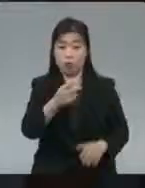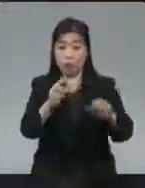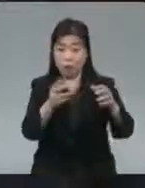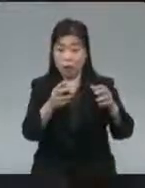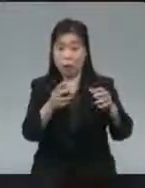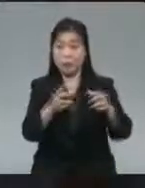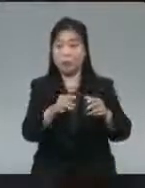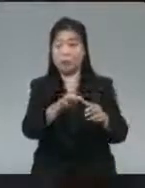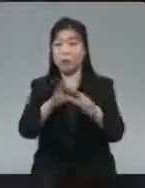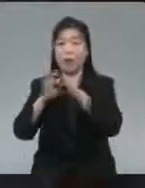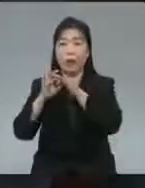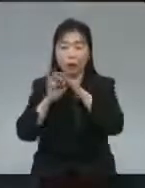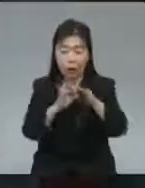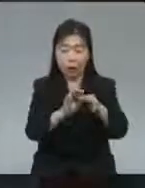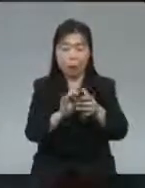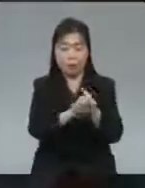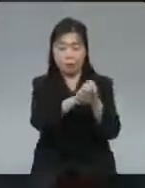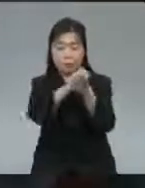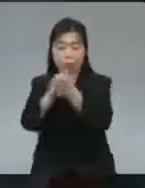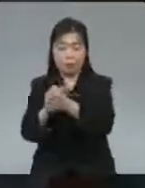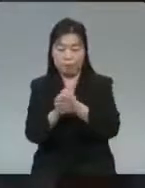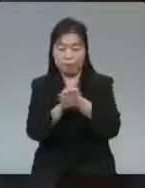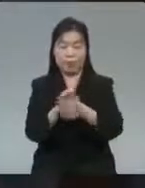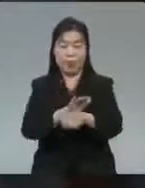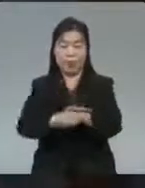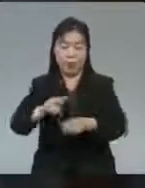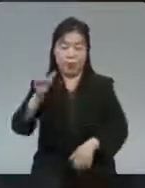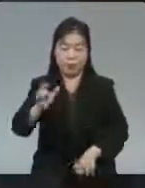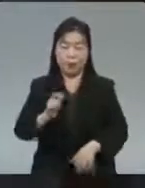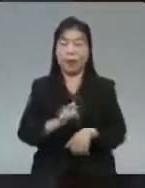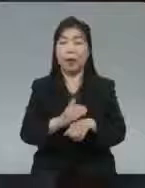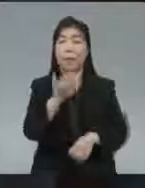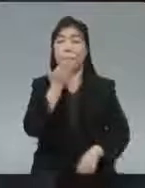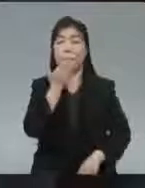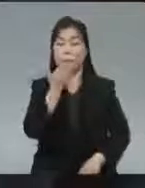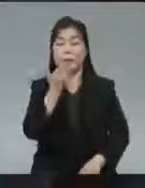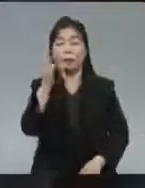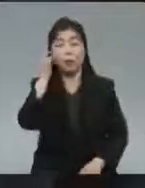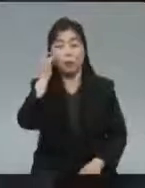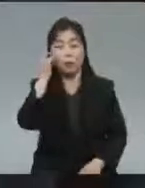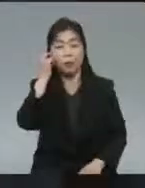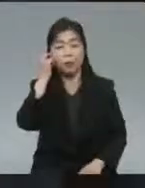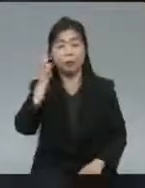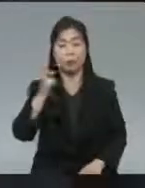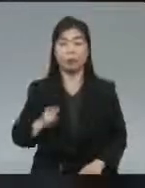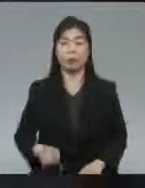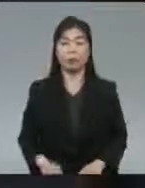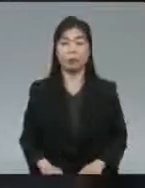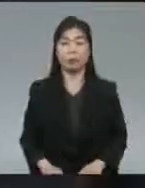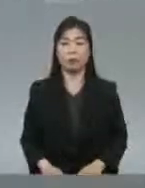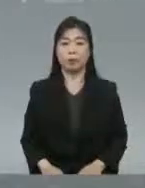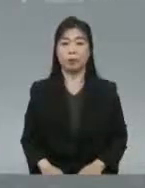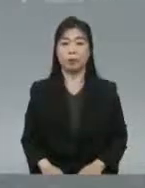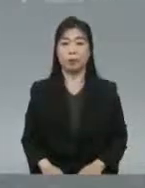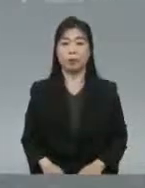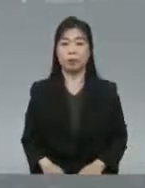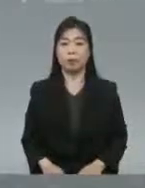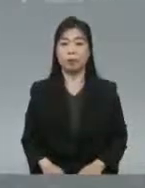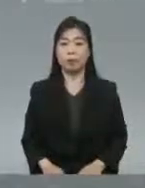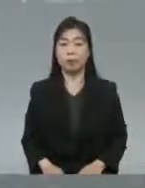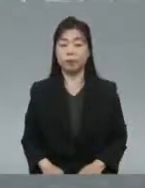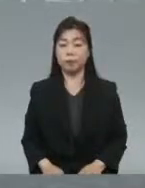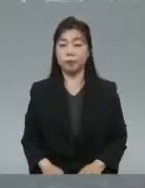京阪狩り政府が遭難者の捜索と救助に最善を尽くしたことに感謝すると謝意を示しまし